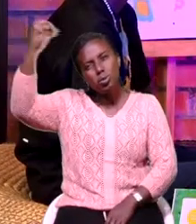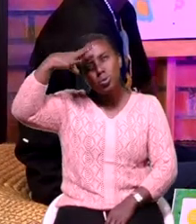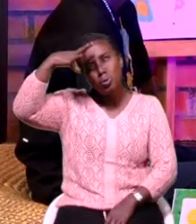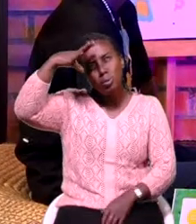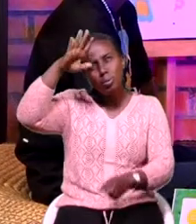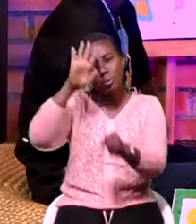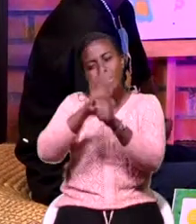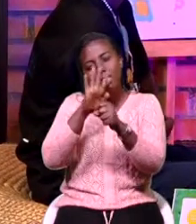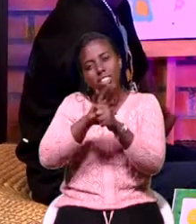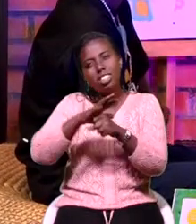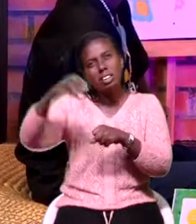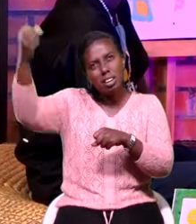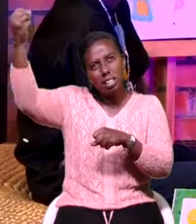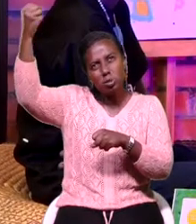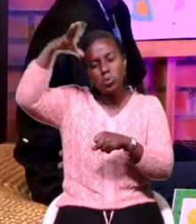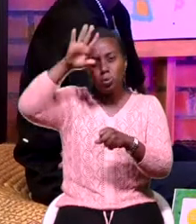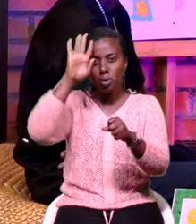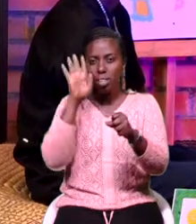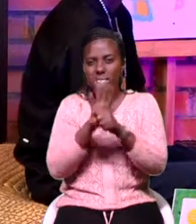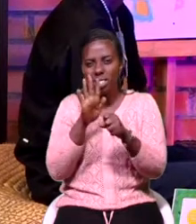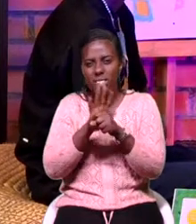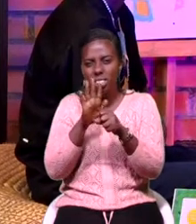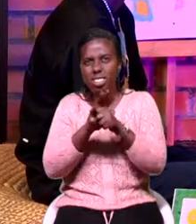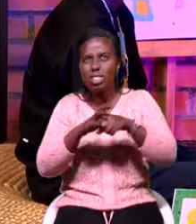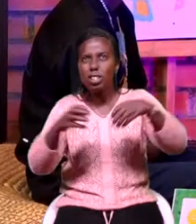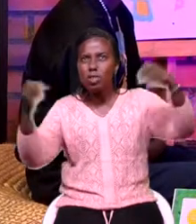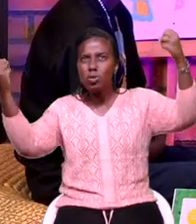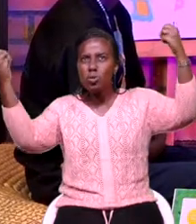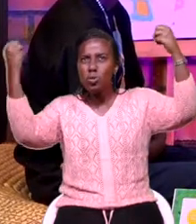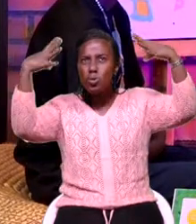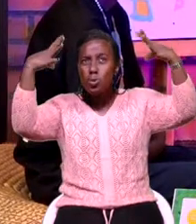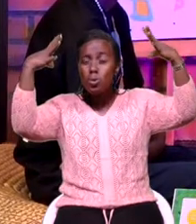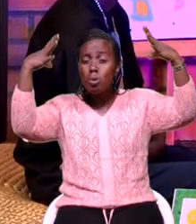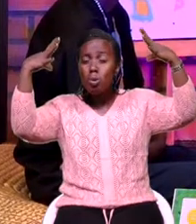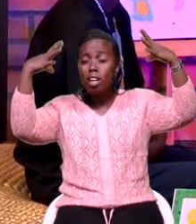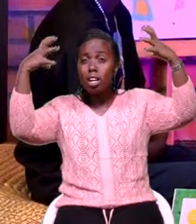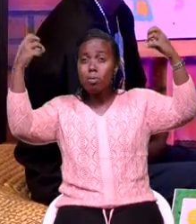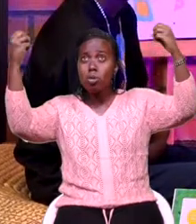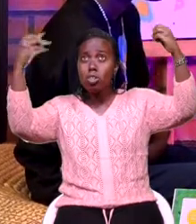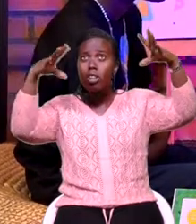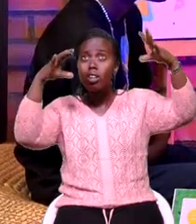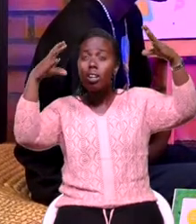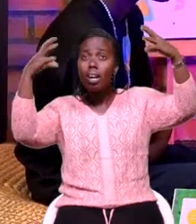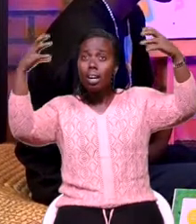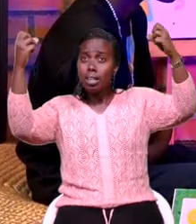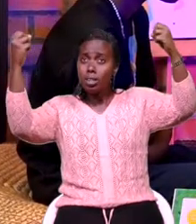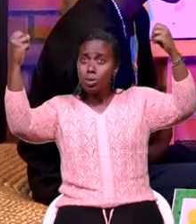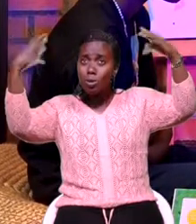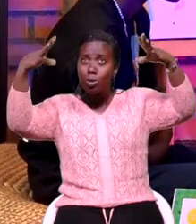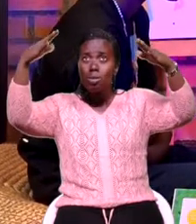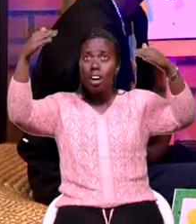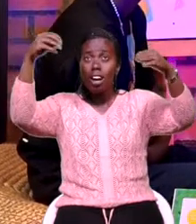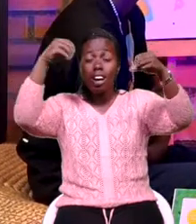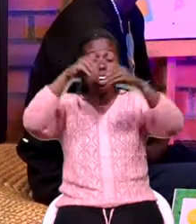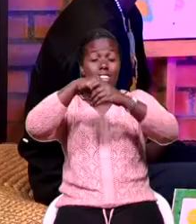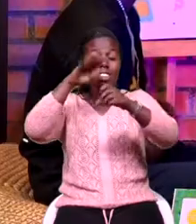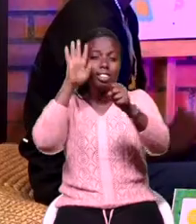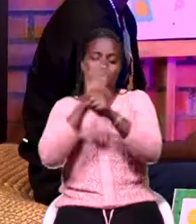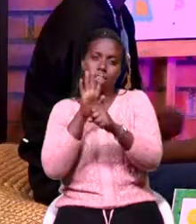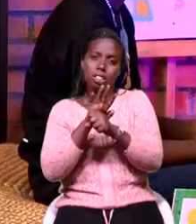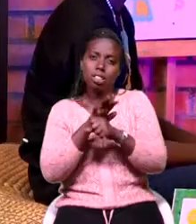ryacanye ari izuba ryinshi cyane, izuba rikaka rikamucanaho, izuba rikaka ari byinshi